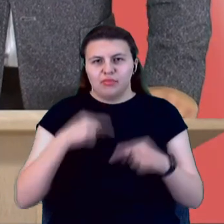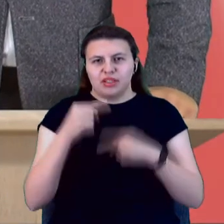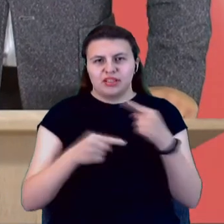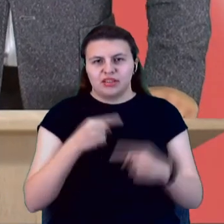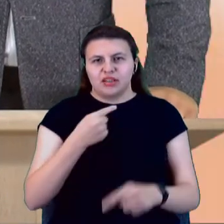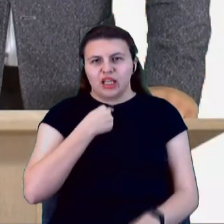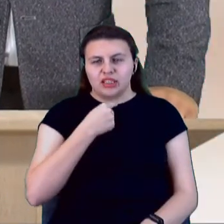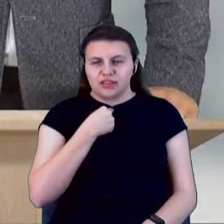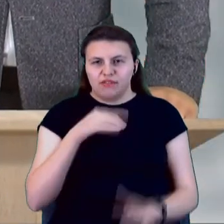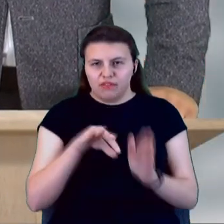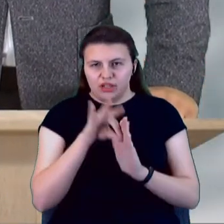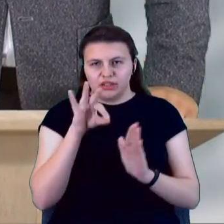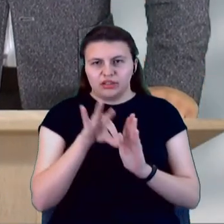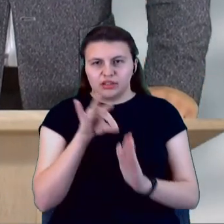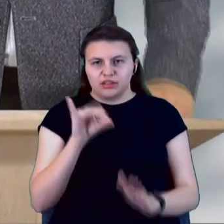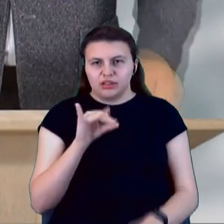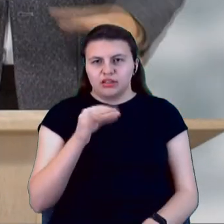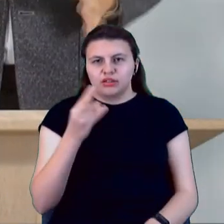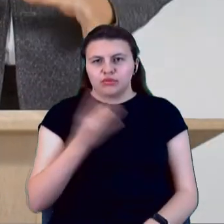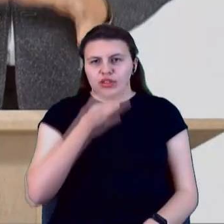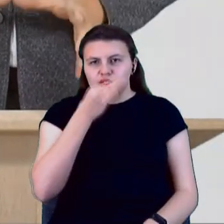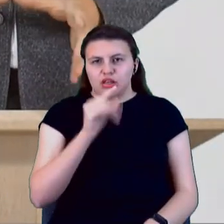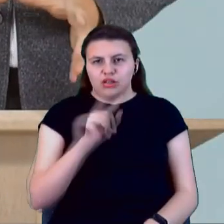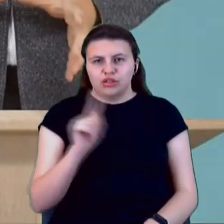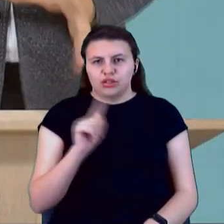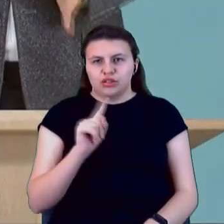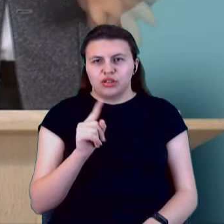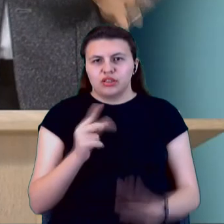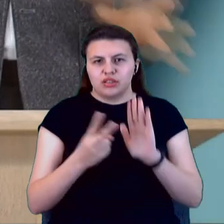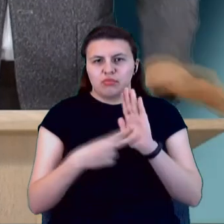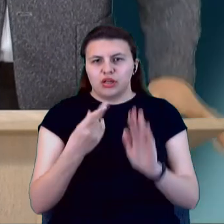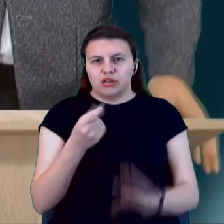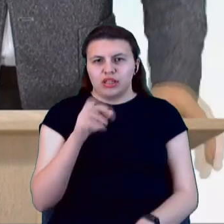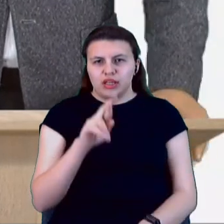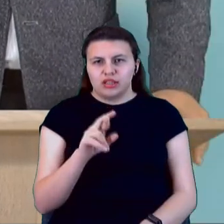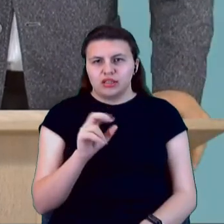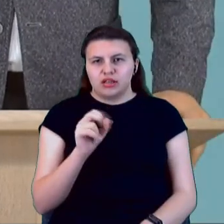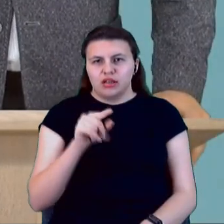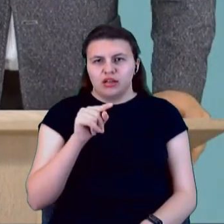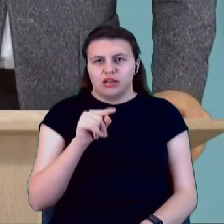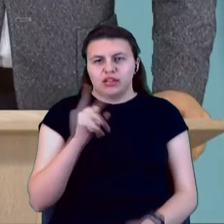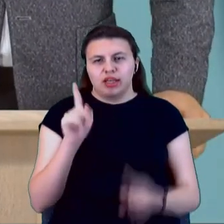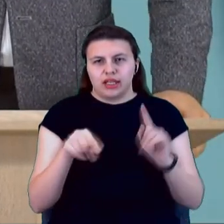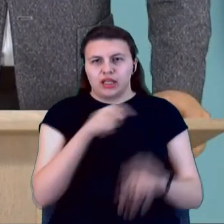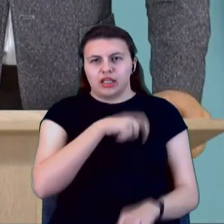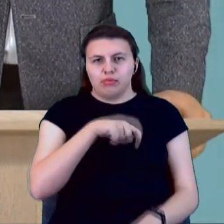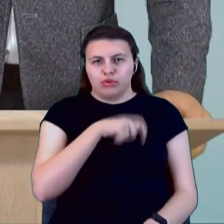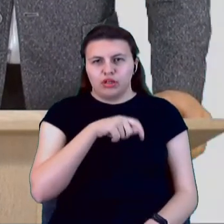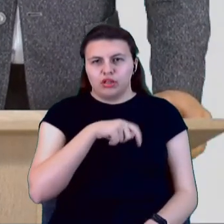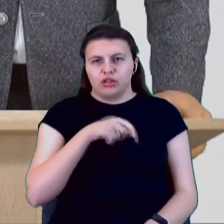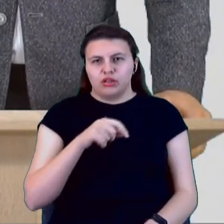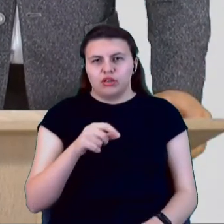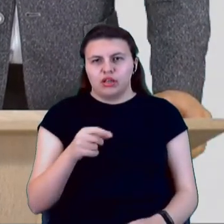И стоит отметить, что вот седьмая каденция, как характеризуют некоторые депутаты, депутатский